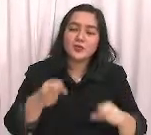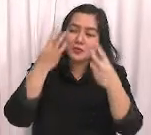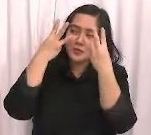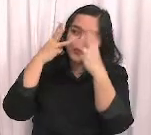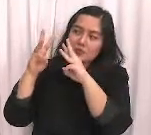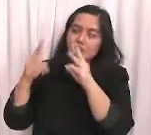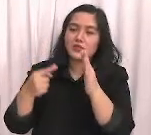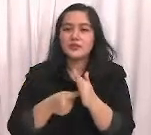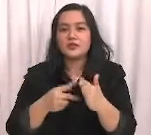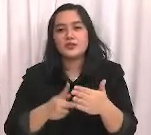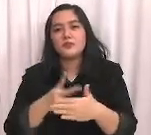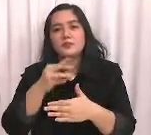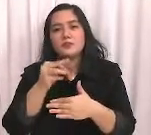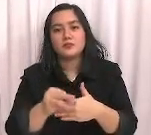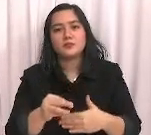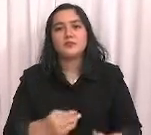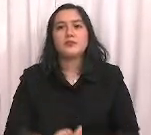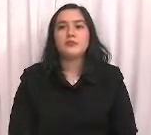for this program.